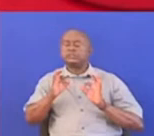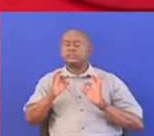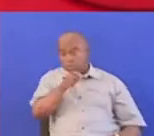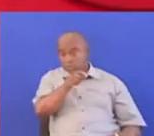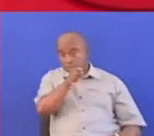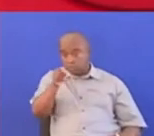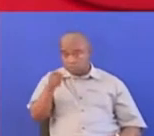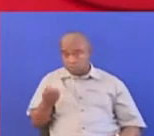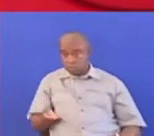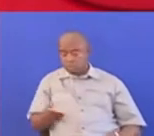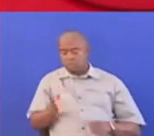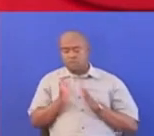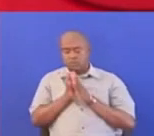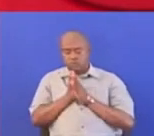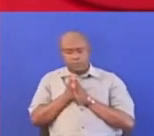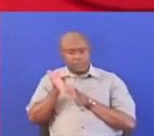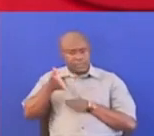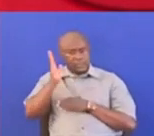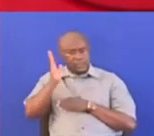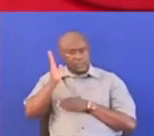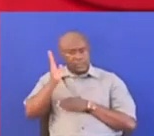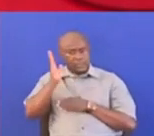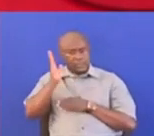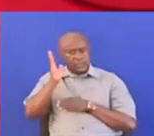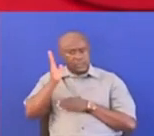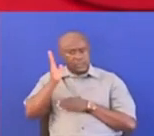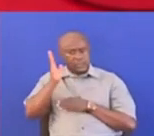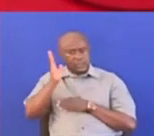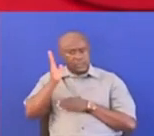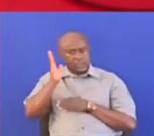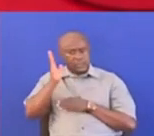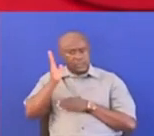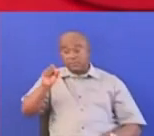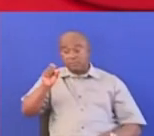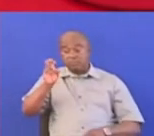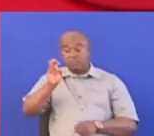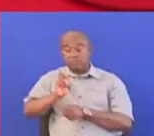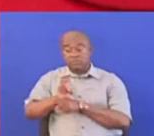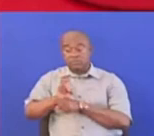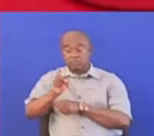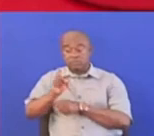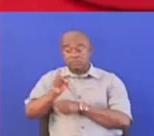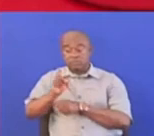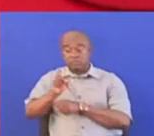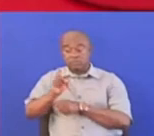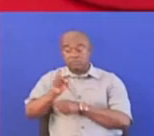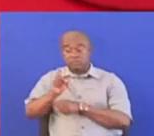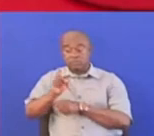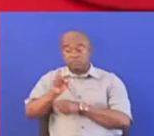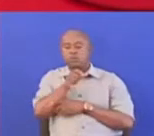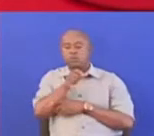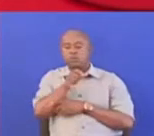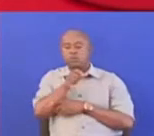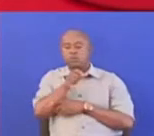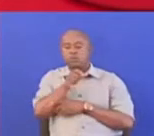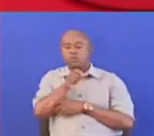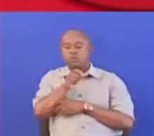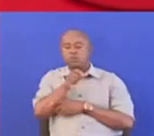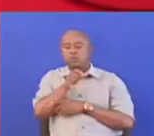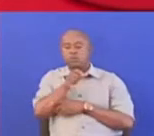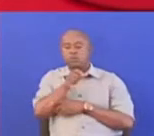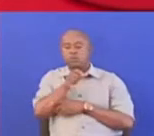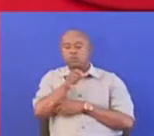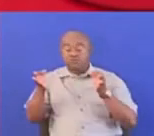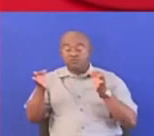wananchi. Basi tuombe serikali kupitia TFS ambayo ndio inaenda kuwa msimamizi kuhakikisha kwamba wananchi hawa wanapewa nafasi